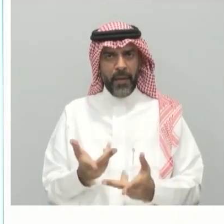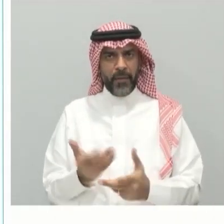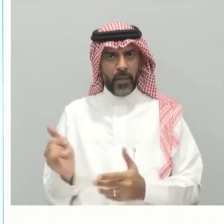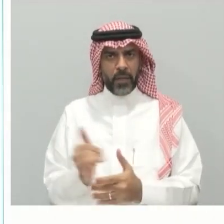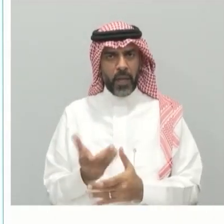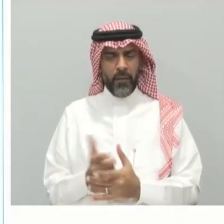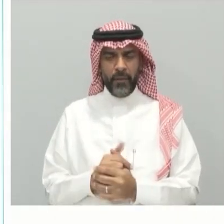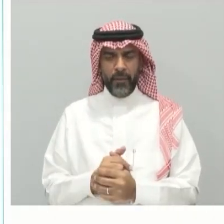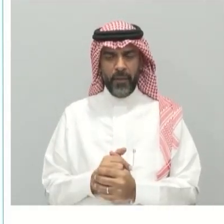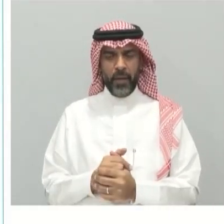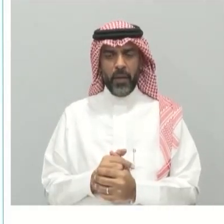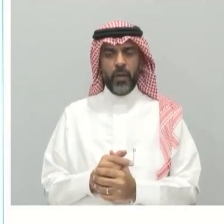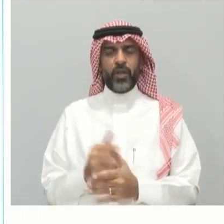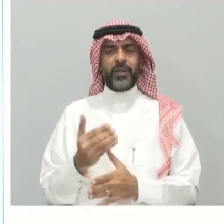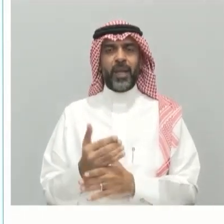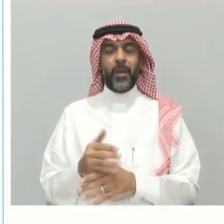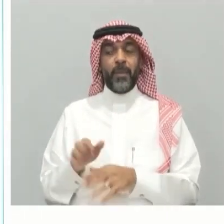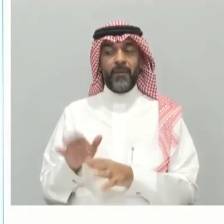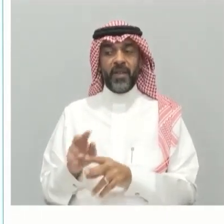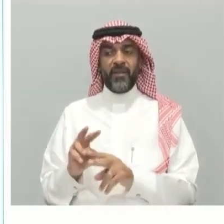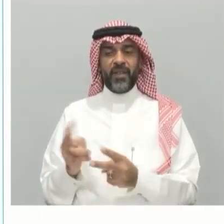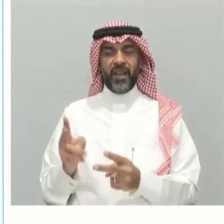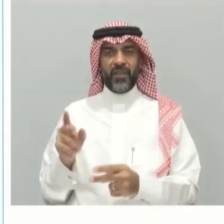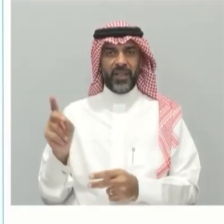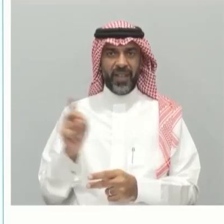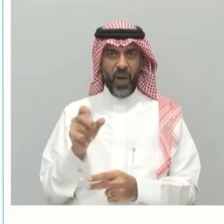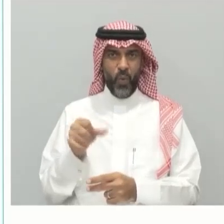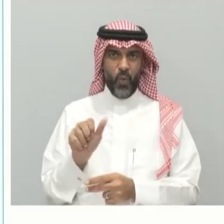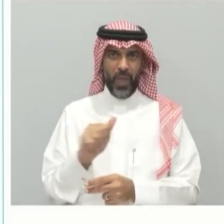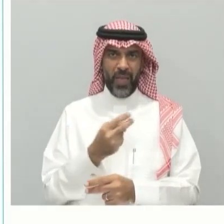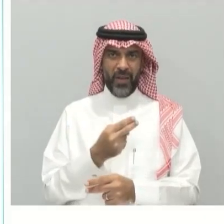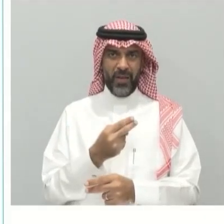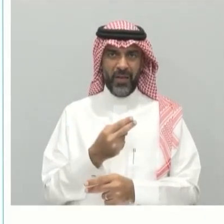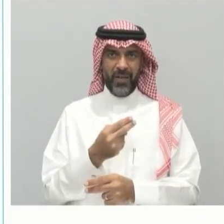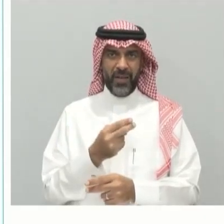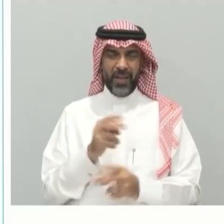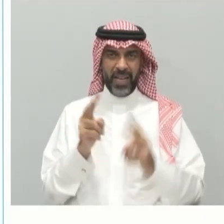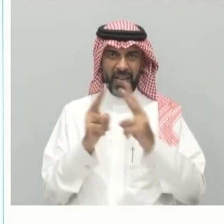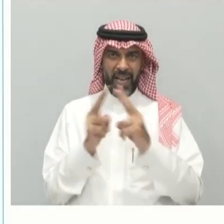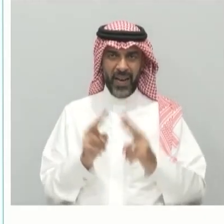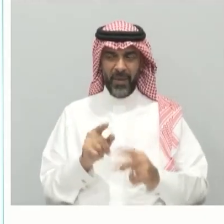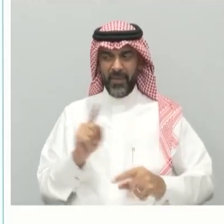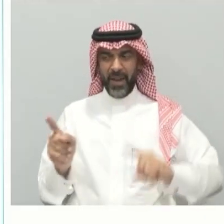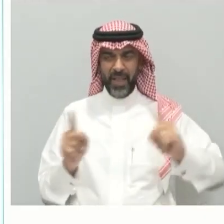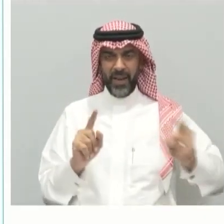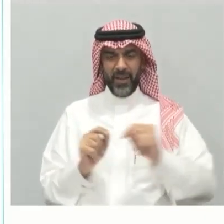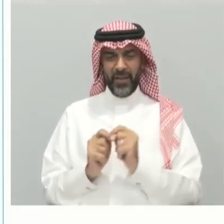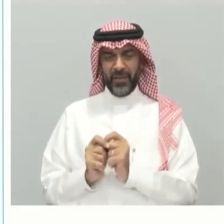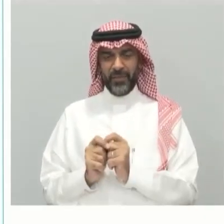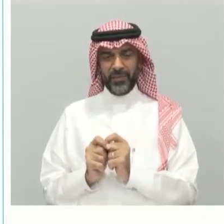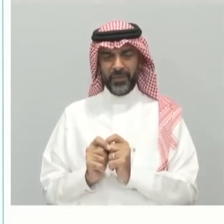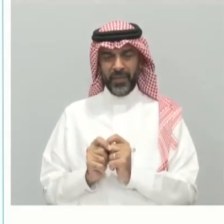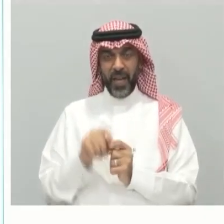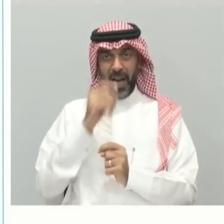تنشا بسبب او لوجود فرق في طاقه الوضع الكهربائيه بين القطبين احنا مو قلنا لابد ان يكون عندي هذا القطب